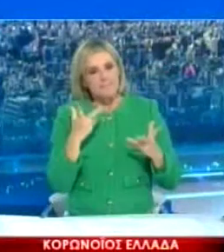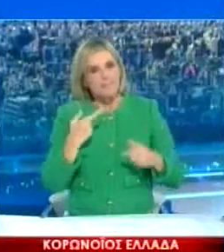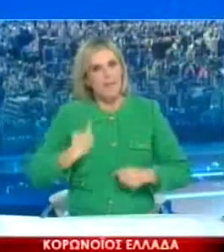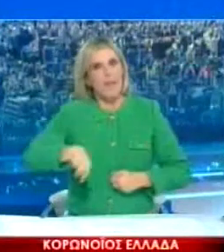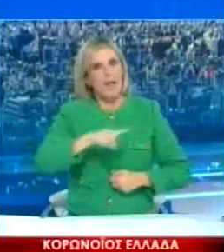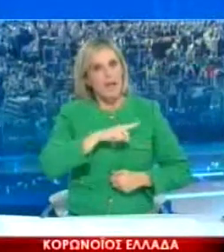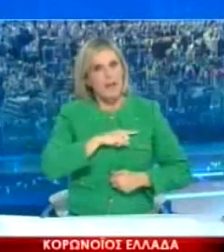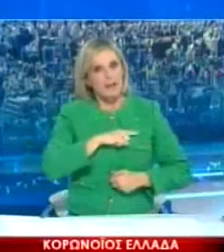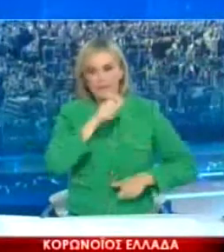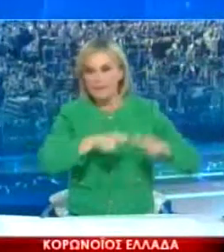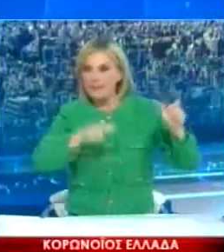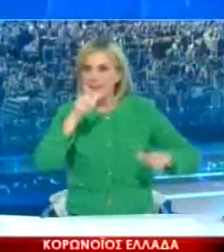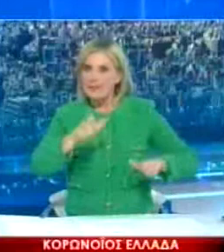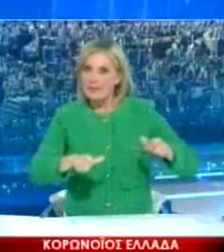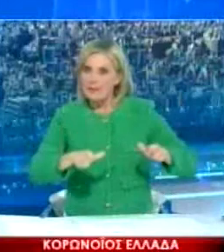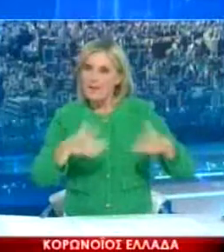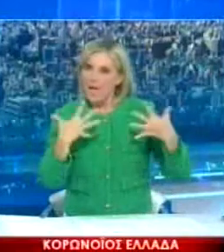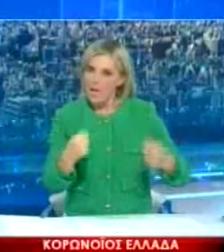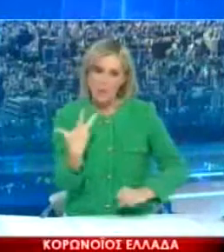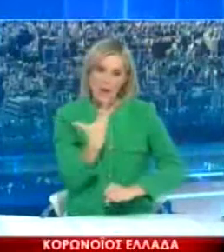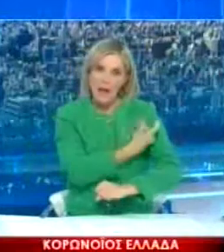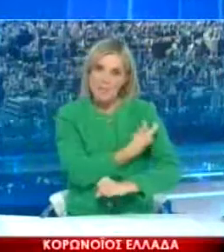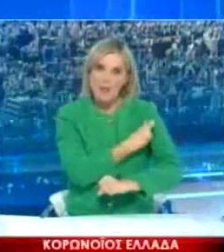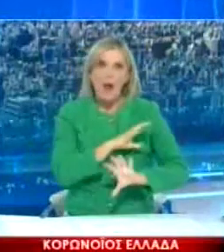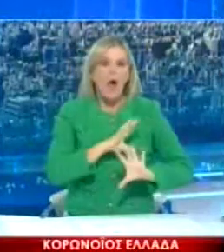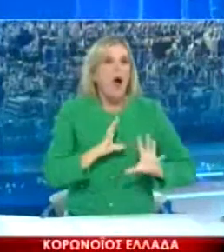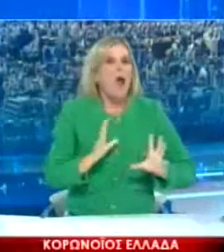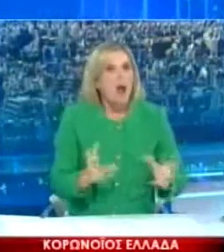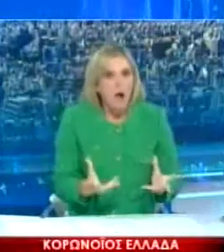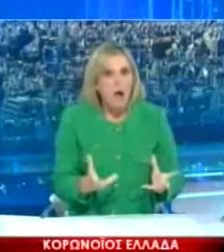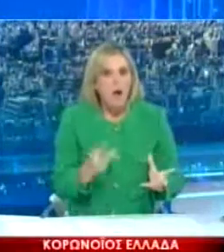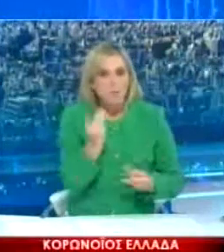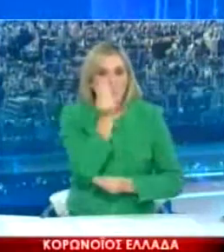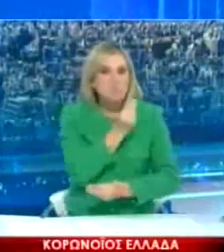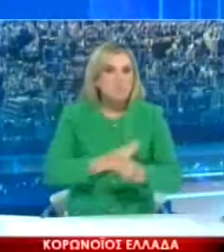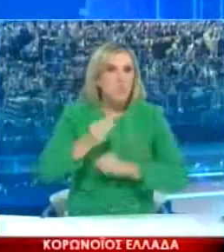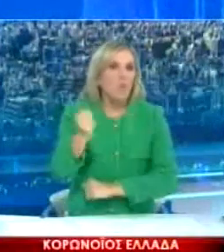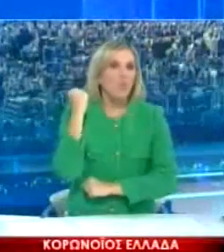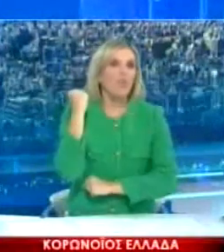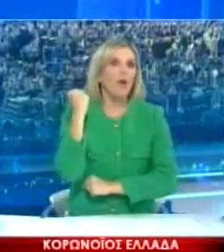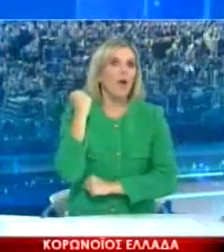είναι λιγότερο προστατευμένοι από την ήπια και μέτρια λίμωξη.